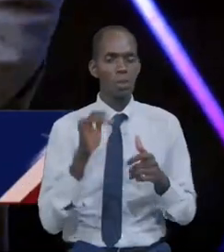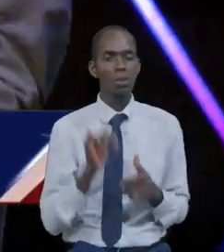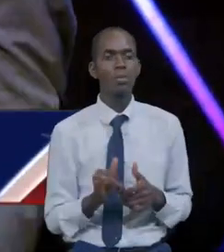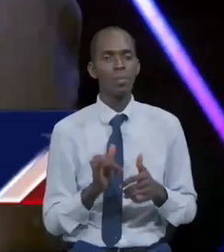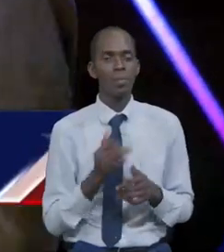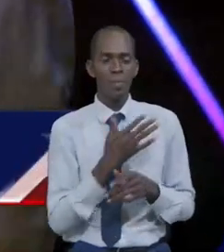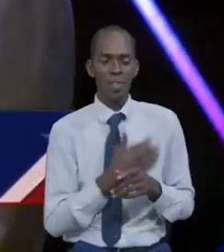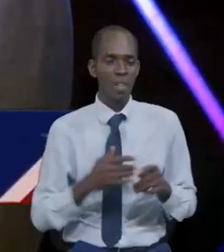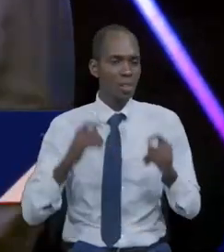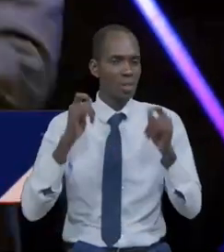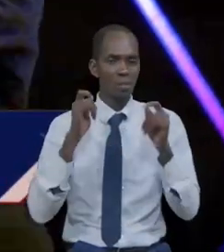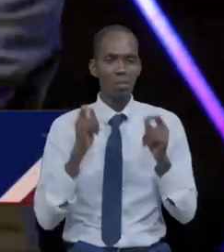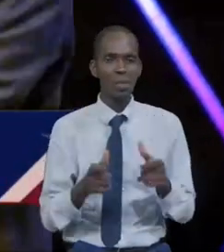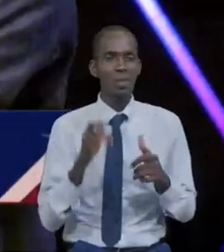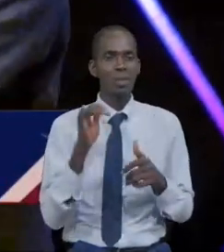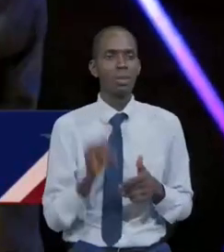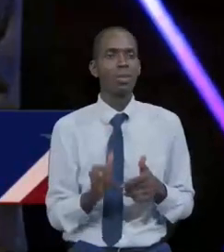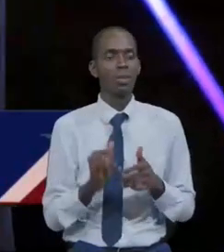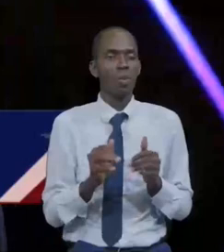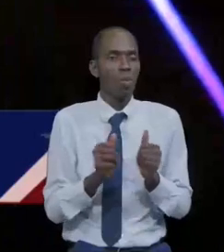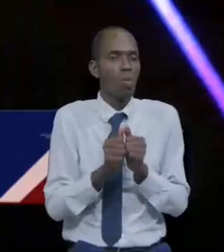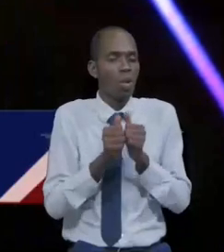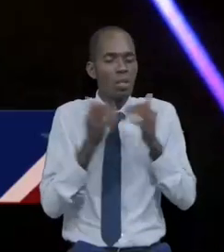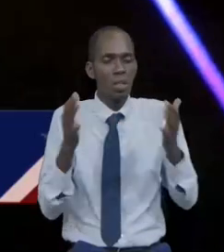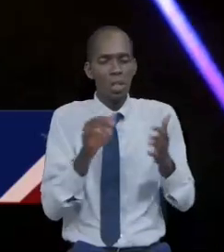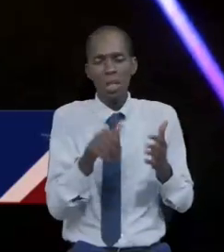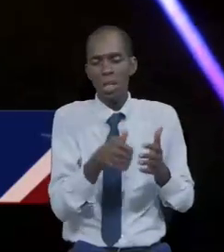immédiatement, instantanément,